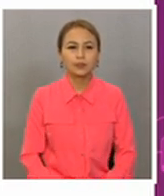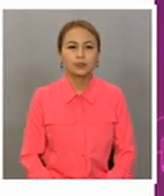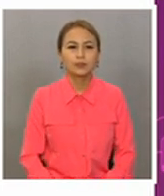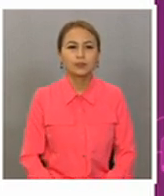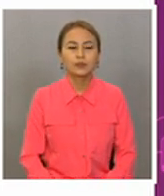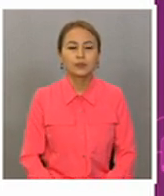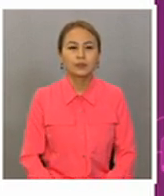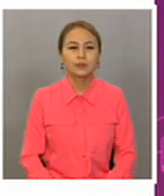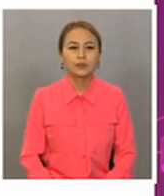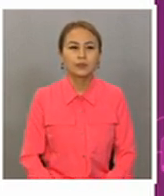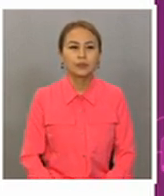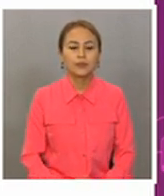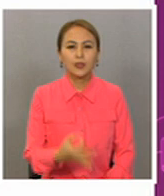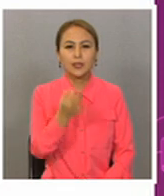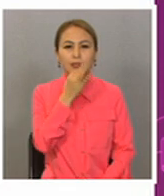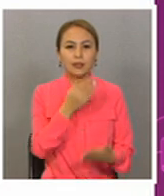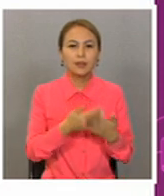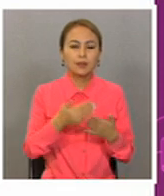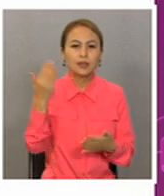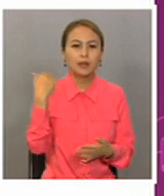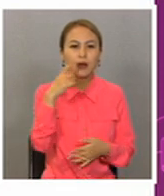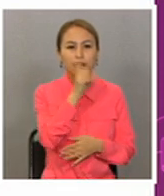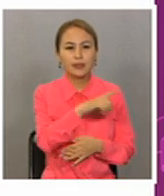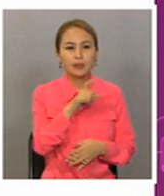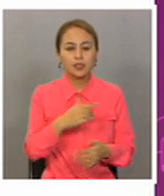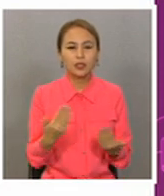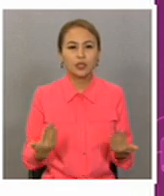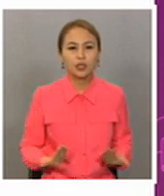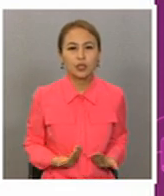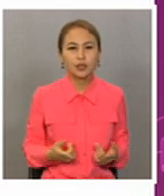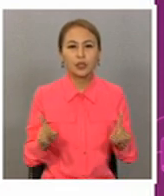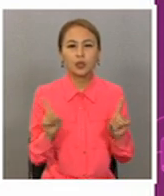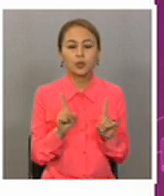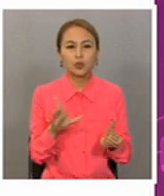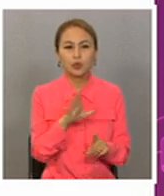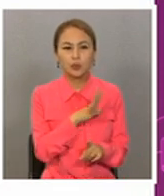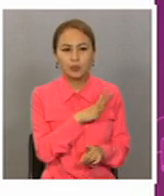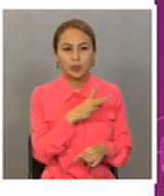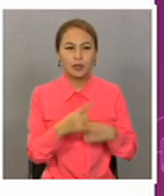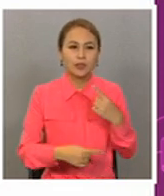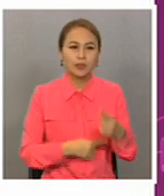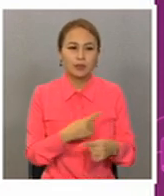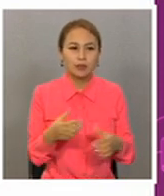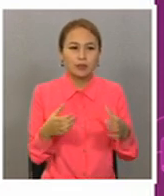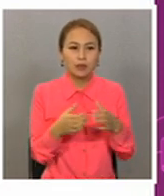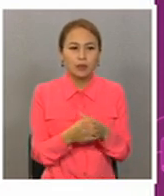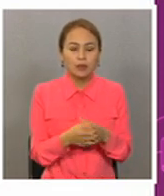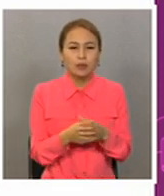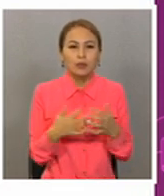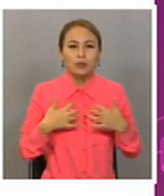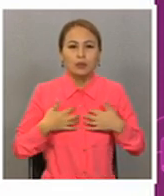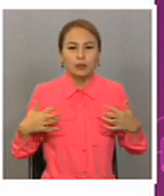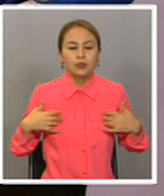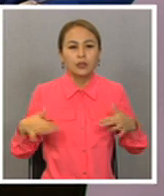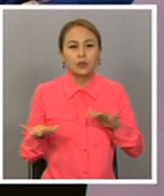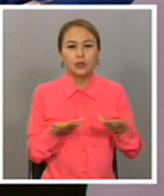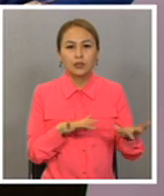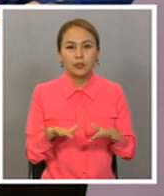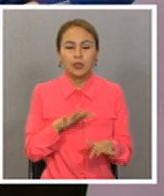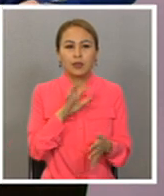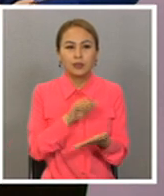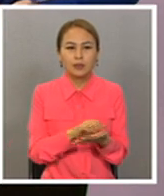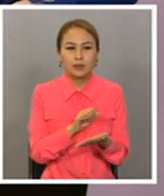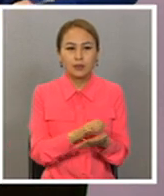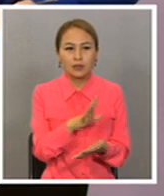Әрине, балалар, ерте замандағы адамдар тіршілік ету үшін диқаншылықпен және мал шаруашылығымен айналысқан.